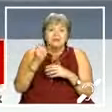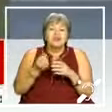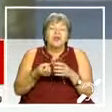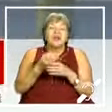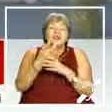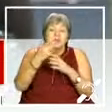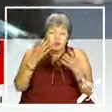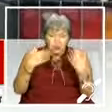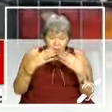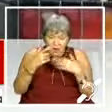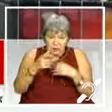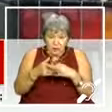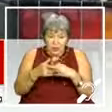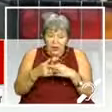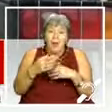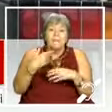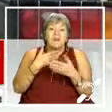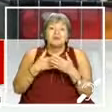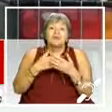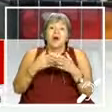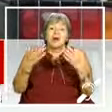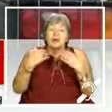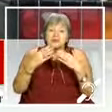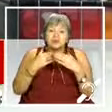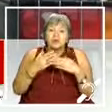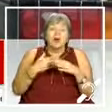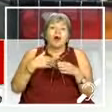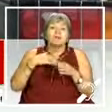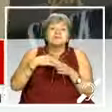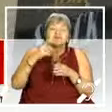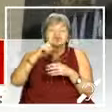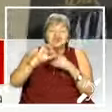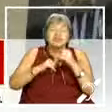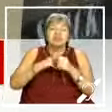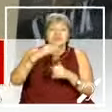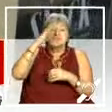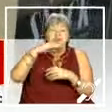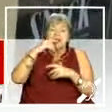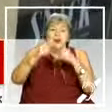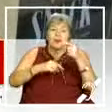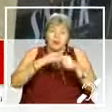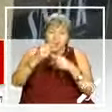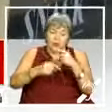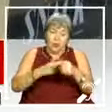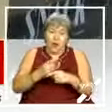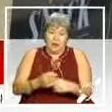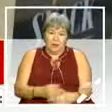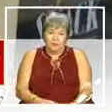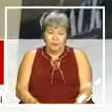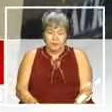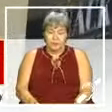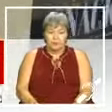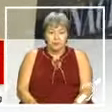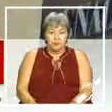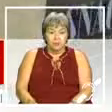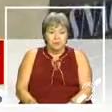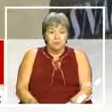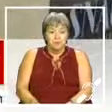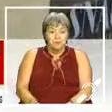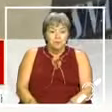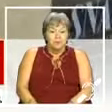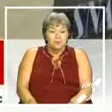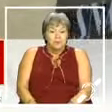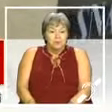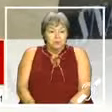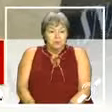începutul caniculei, pentru că valul de căldură se va extinde în zilele următoare. Pa, loše podrasi podnosim vrućinu s obzirom da